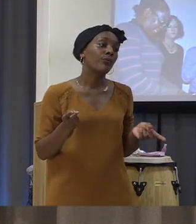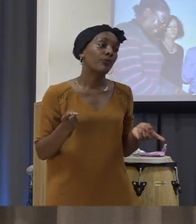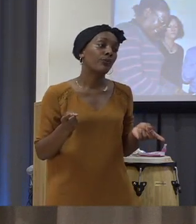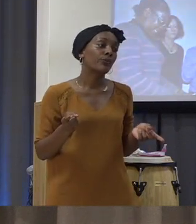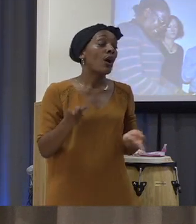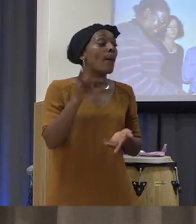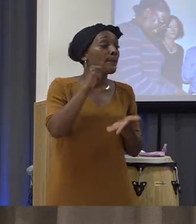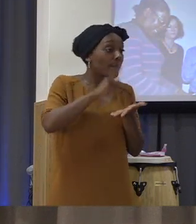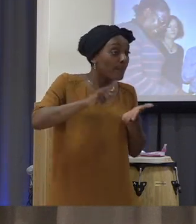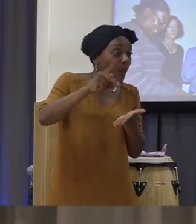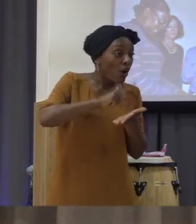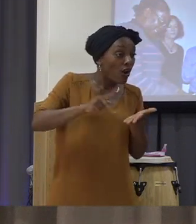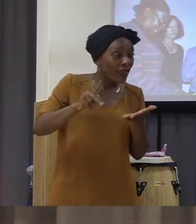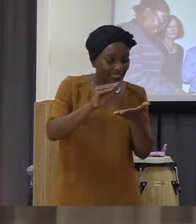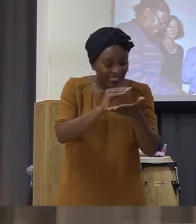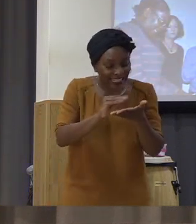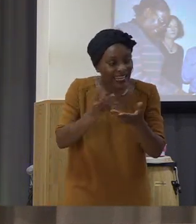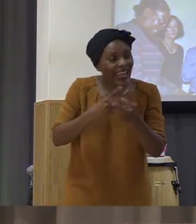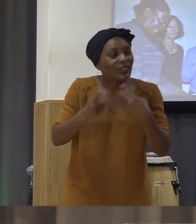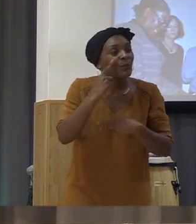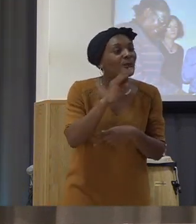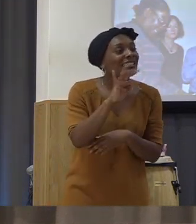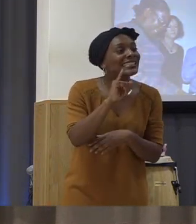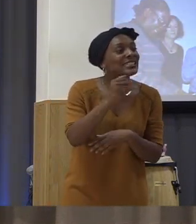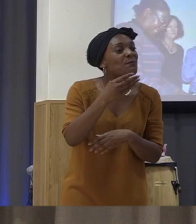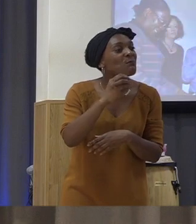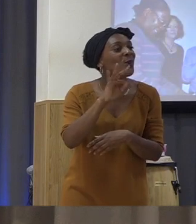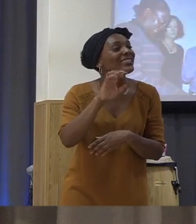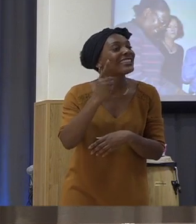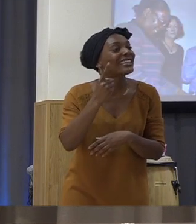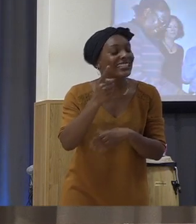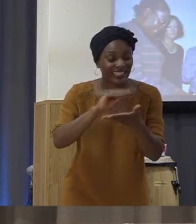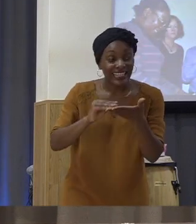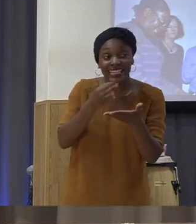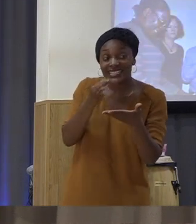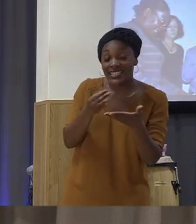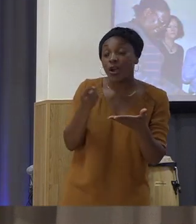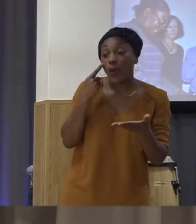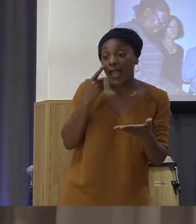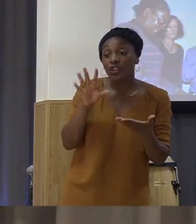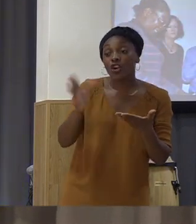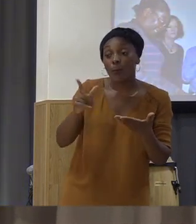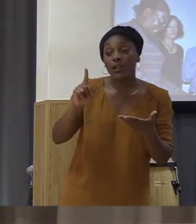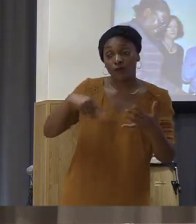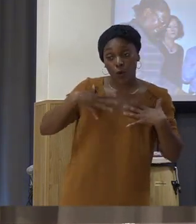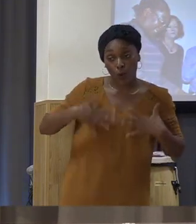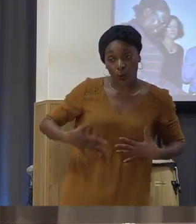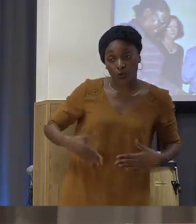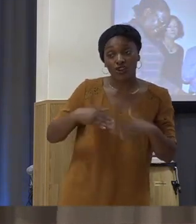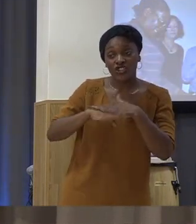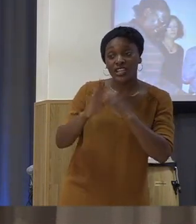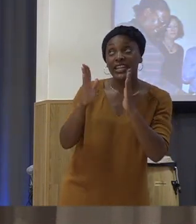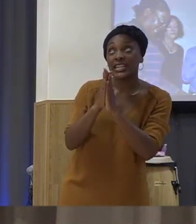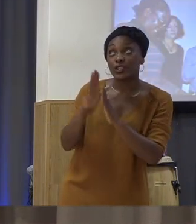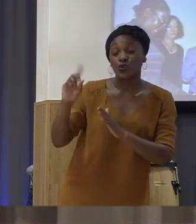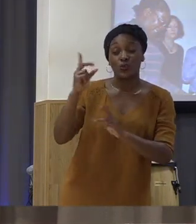Paul écrivait à Timothée, « Voilà comment vous devez vous comporter dans l'église du Dieu